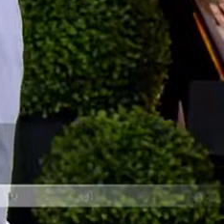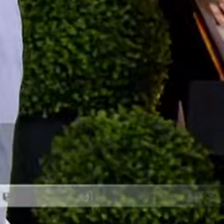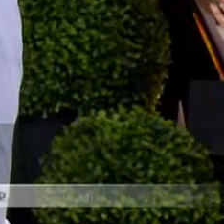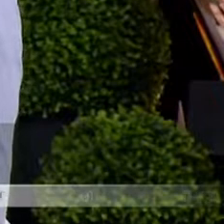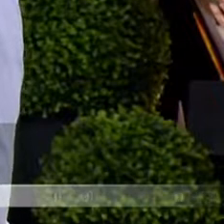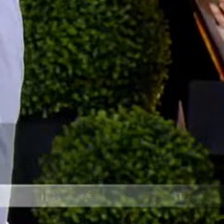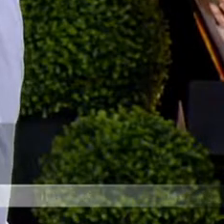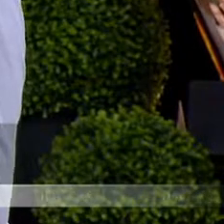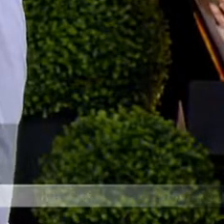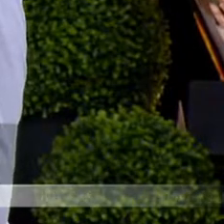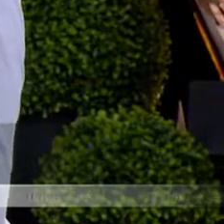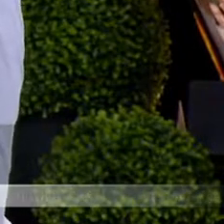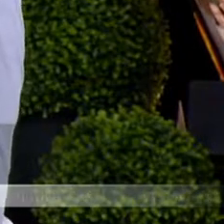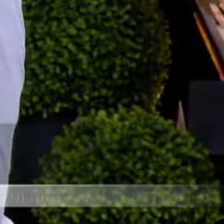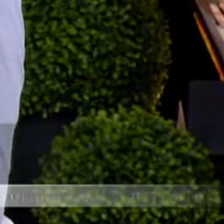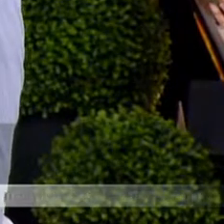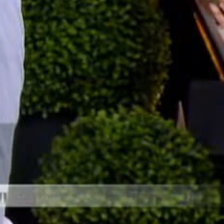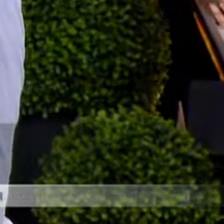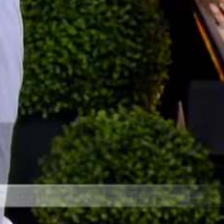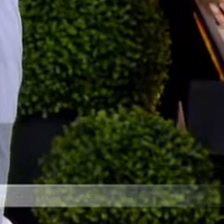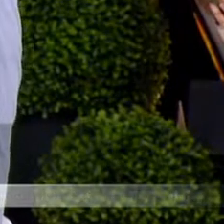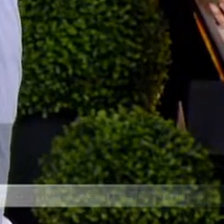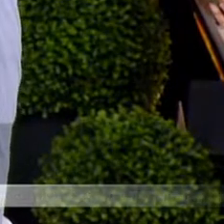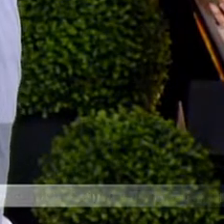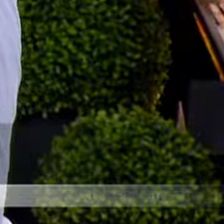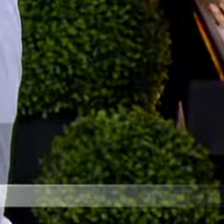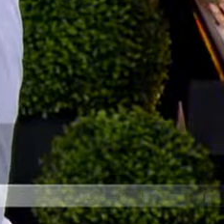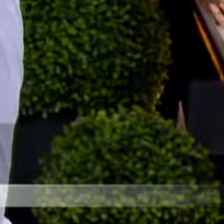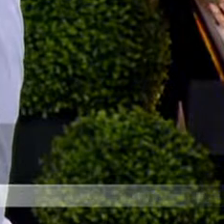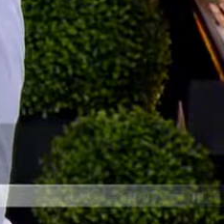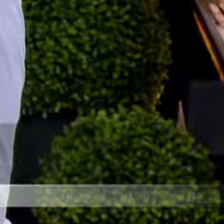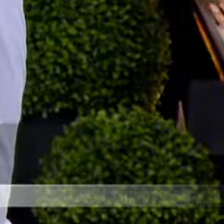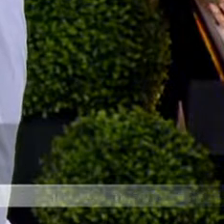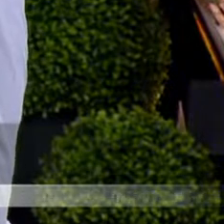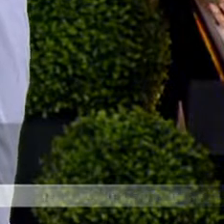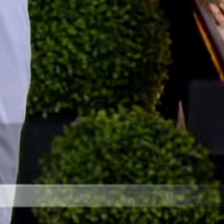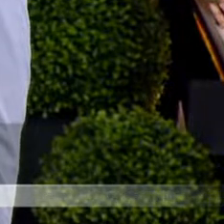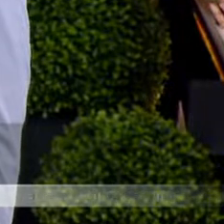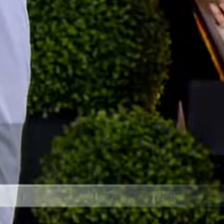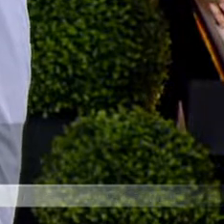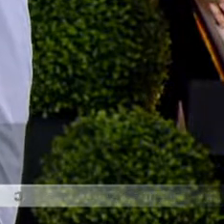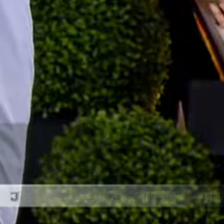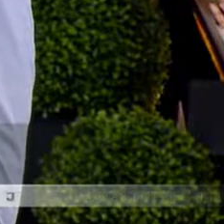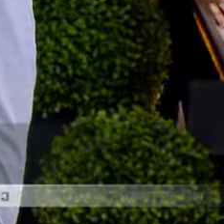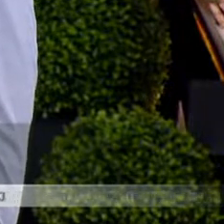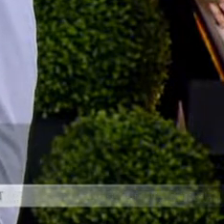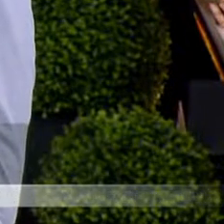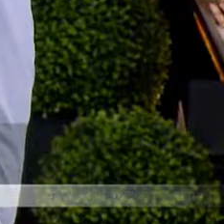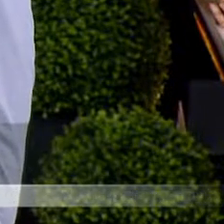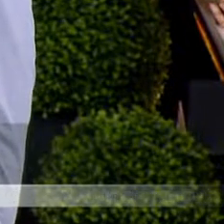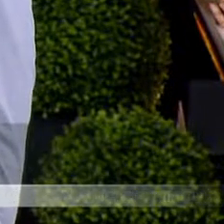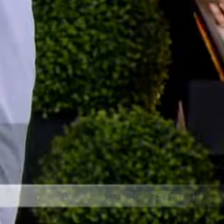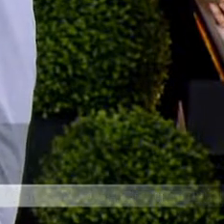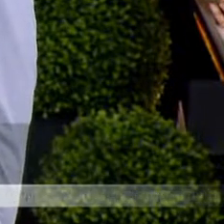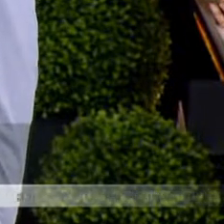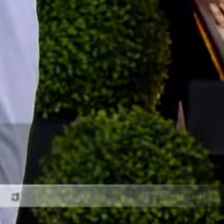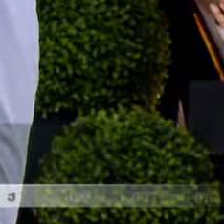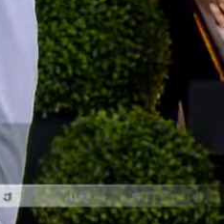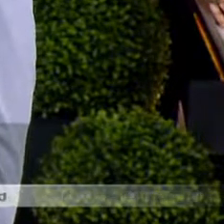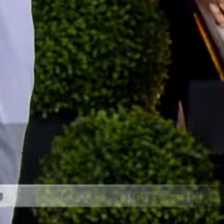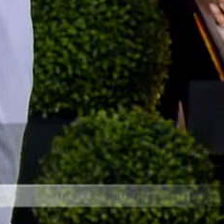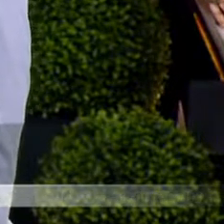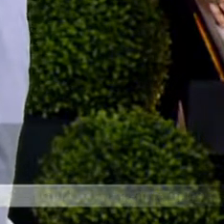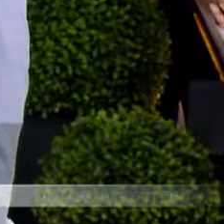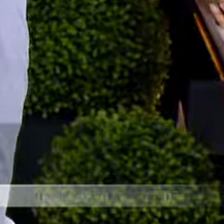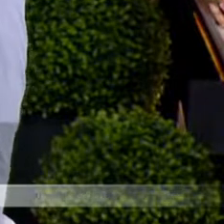რისთვის არაფრის გამო, იმიტომ რომ დღეს დამალო ჰემოფილია ცოტა წარმოუდგენელია, იმიტომ რომ დღეს არის იმის საშუალება, რომ ნებისმიერი ფორმის,